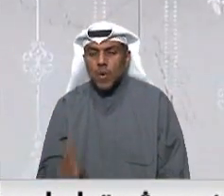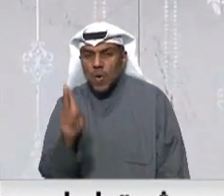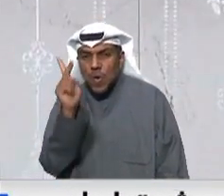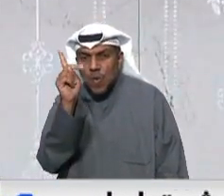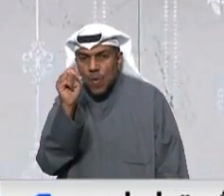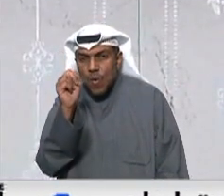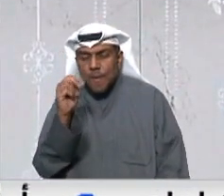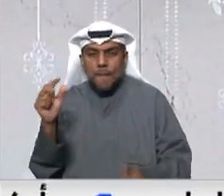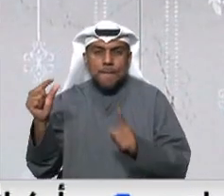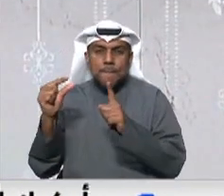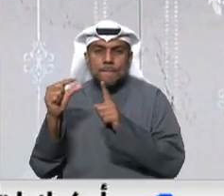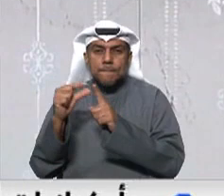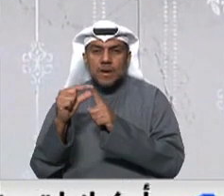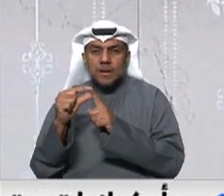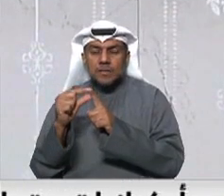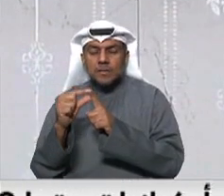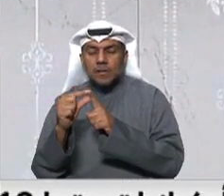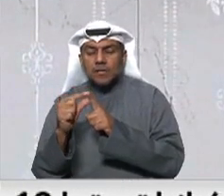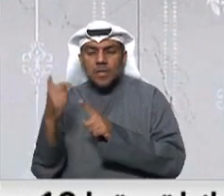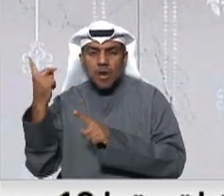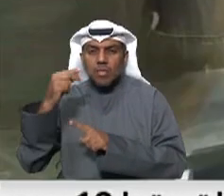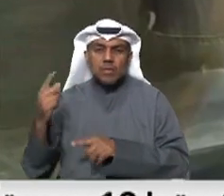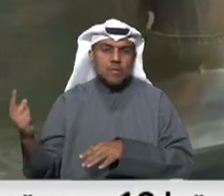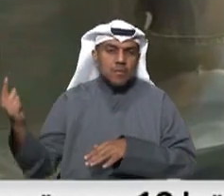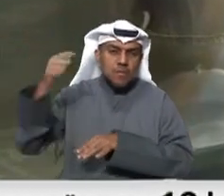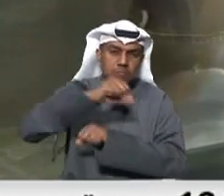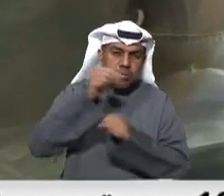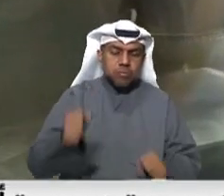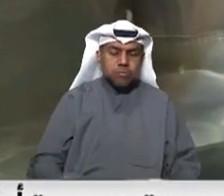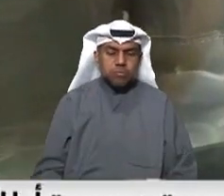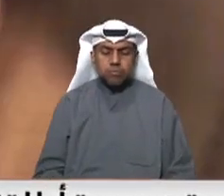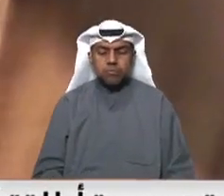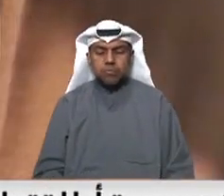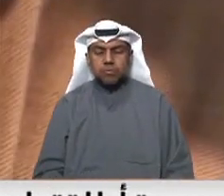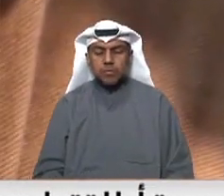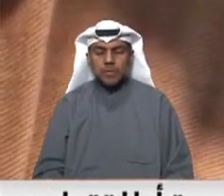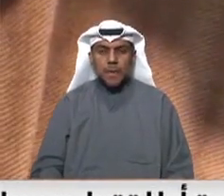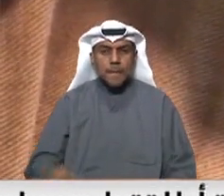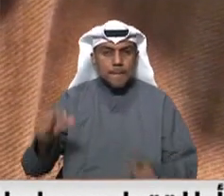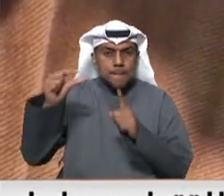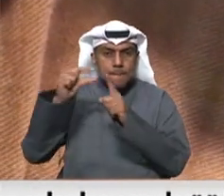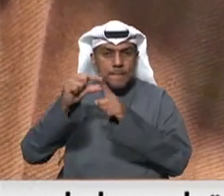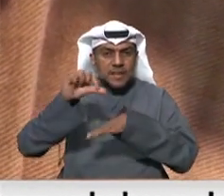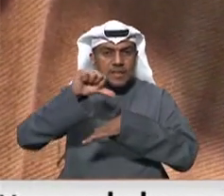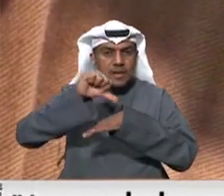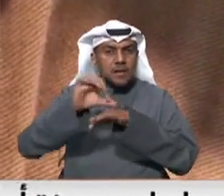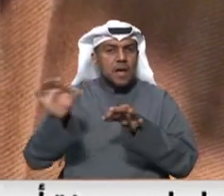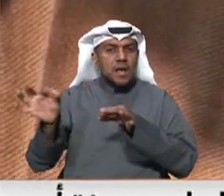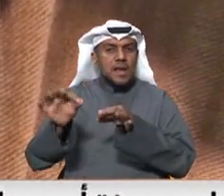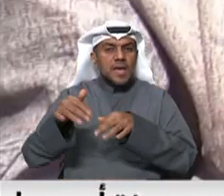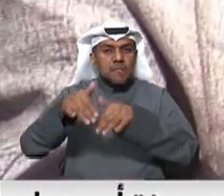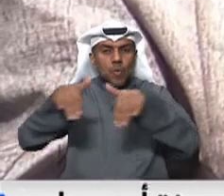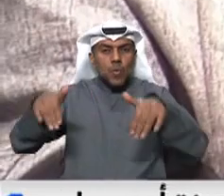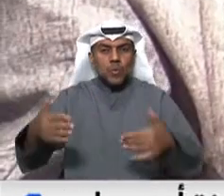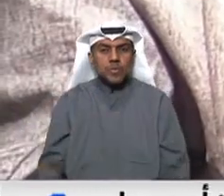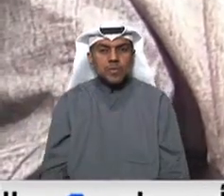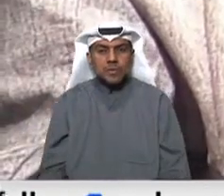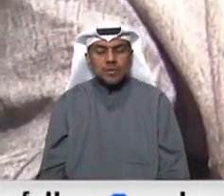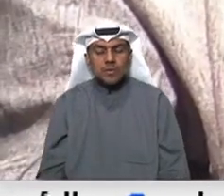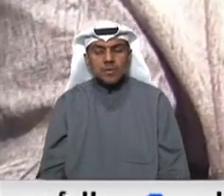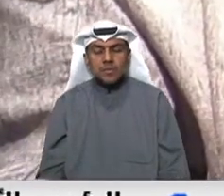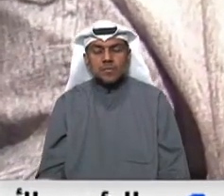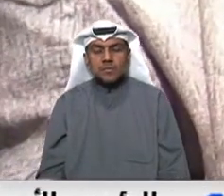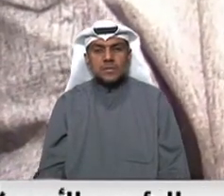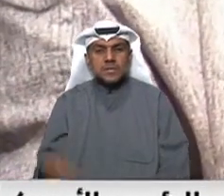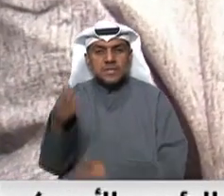باكستان ازمه دبلوماسيه تلوح في الافق بين الجارتين نتيجه القصف المتبادل وتعليق العلاقات وطرد